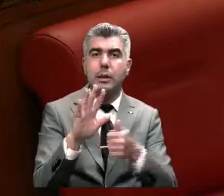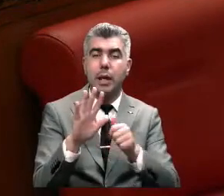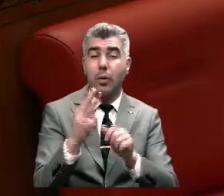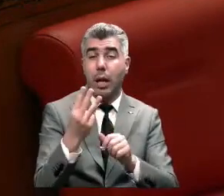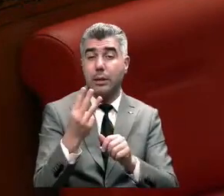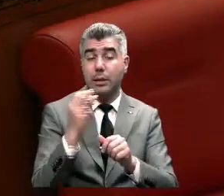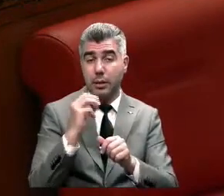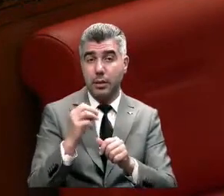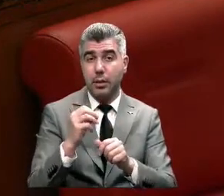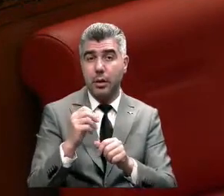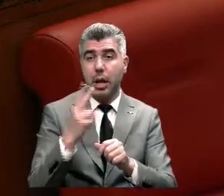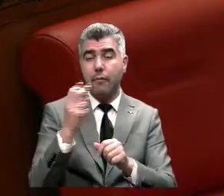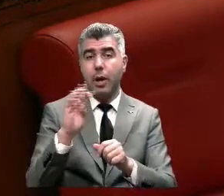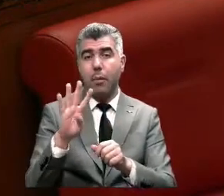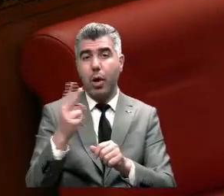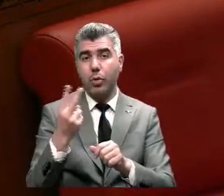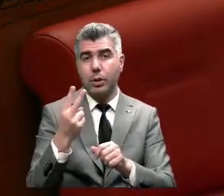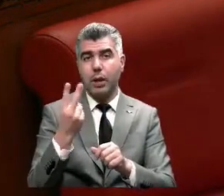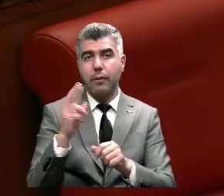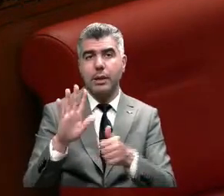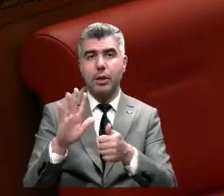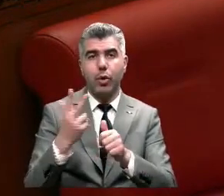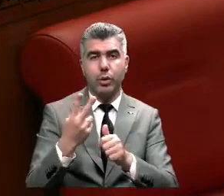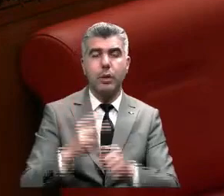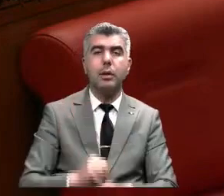برسم 2024-2026